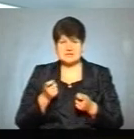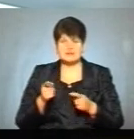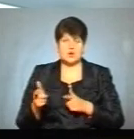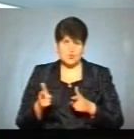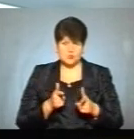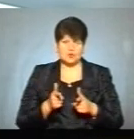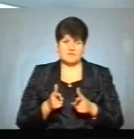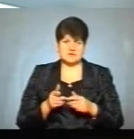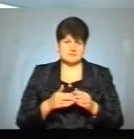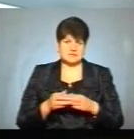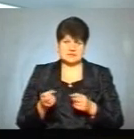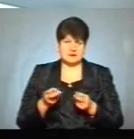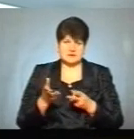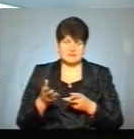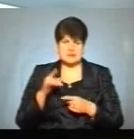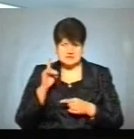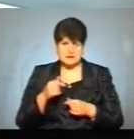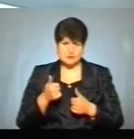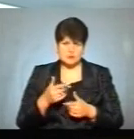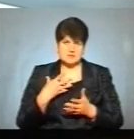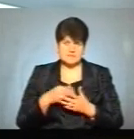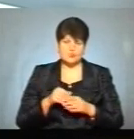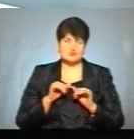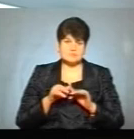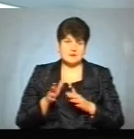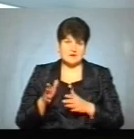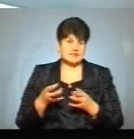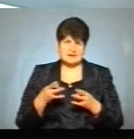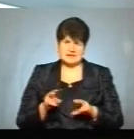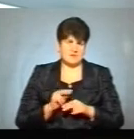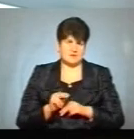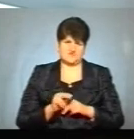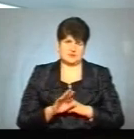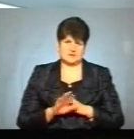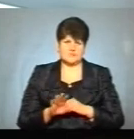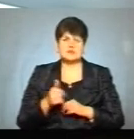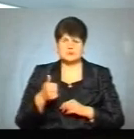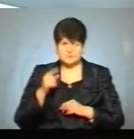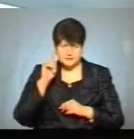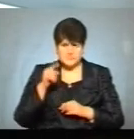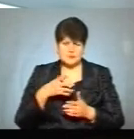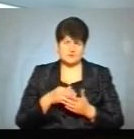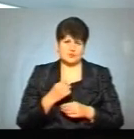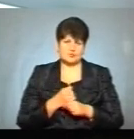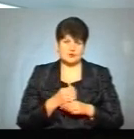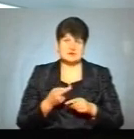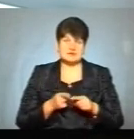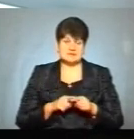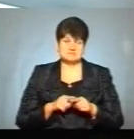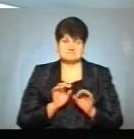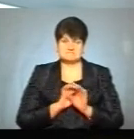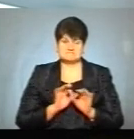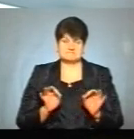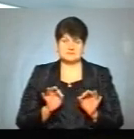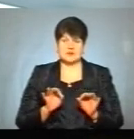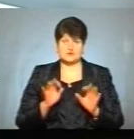готові фахівці для них, тому що вони знають добре свою справу, і вони, їх не треба навчати, вони добре знають свою роботу. Це кваліфіковані люди, які знають